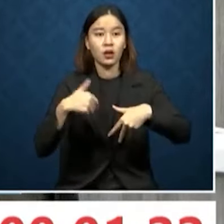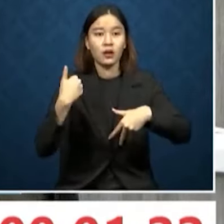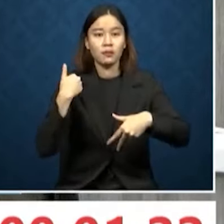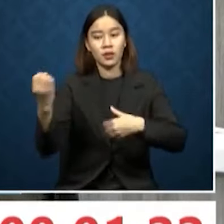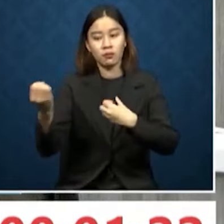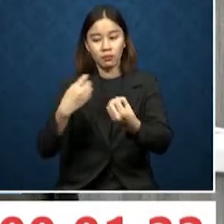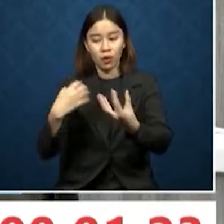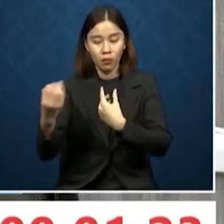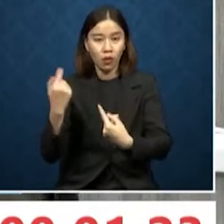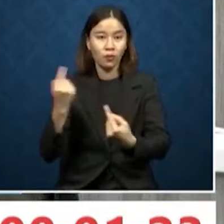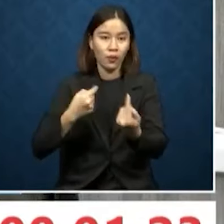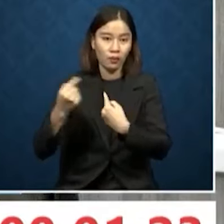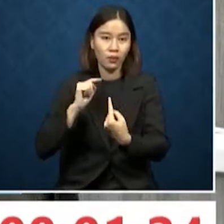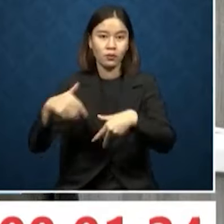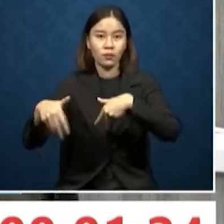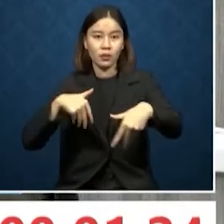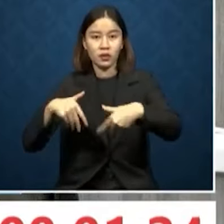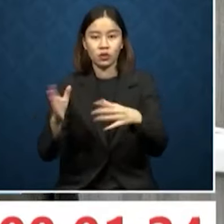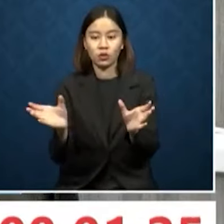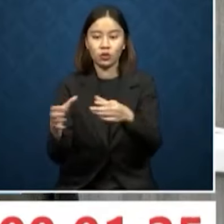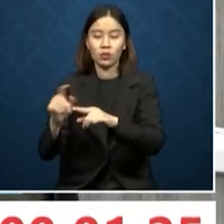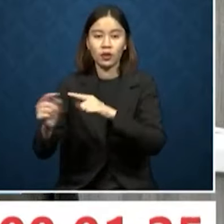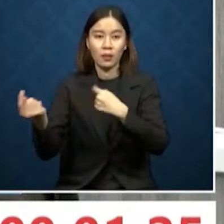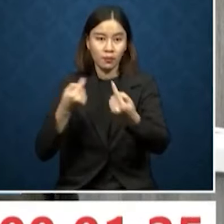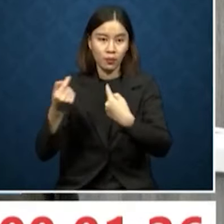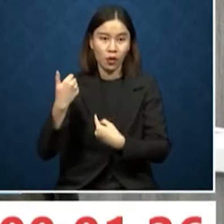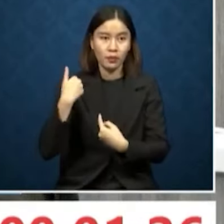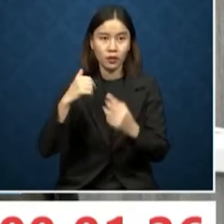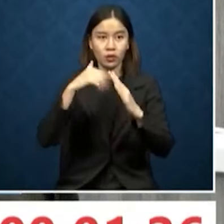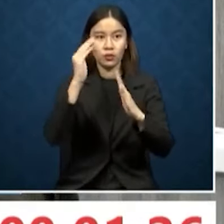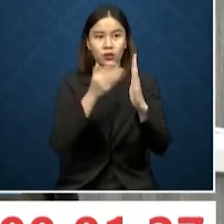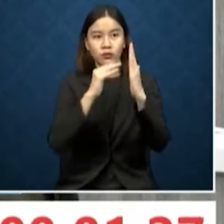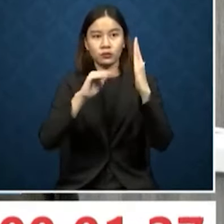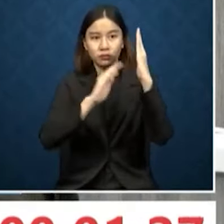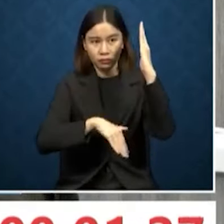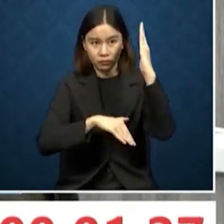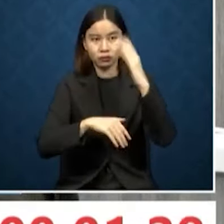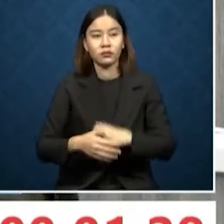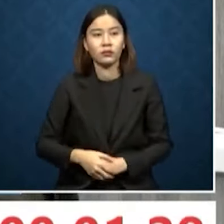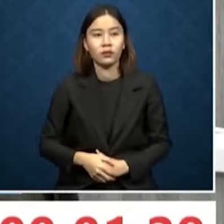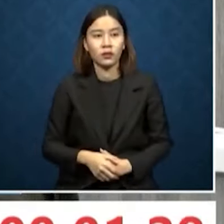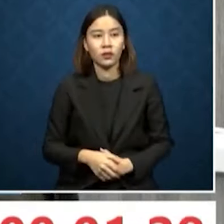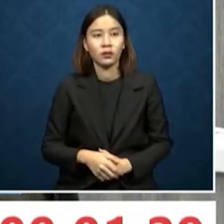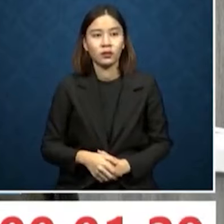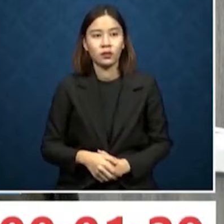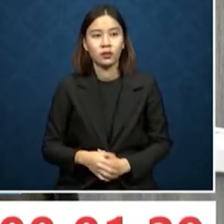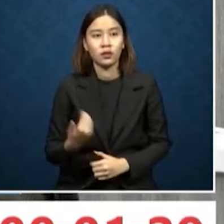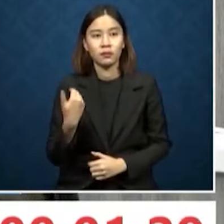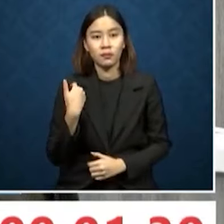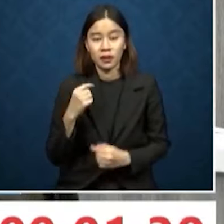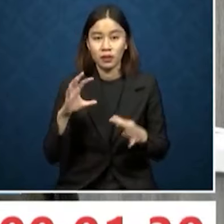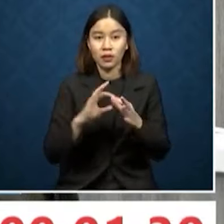ราวร้องทุกข์ร้องเรียนจากประชาชนกลุ่มต่างๆจากทุกภูมิภาคอยู่เนืองๆ มีทั้งเรื่อง